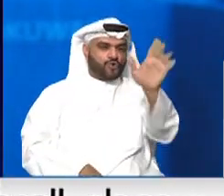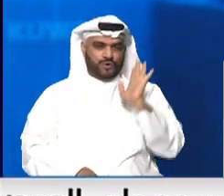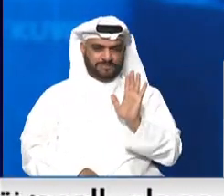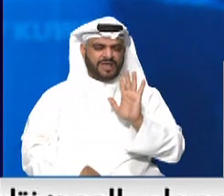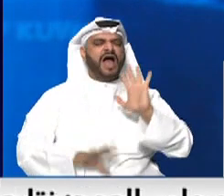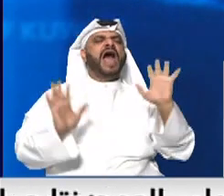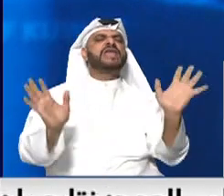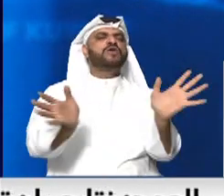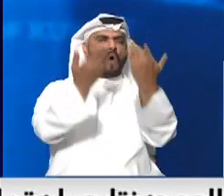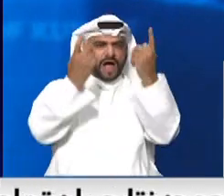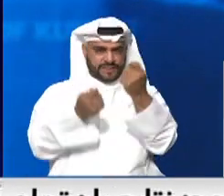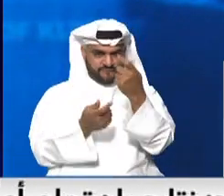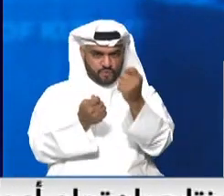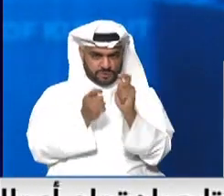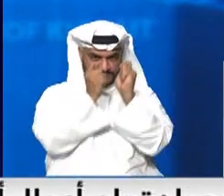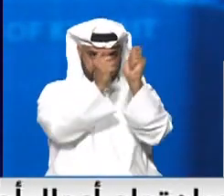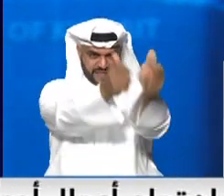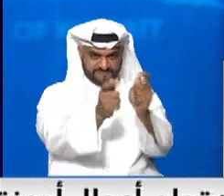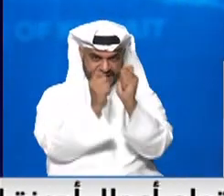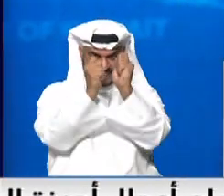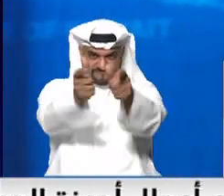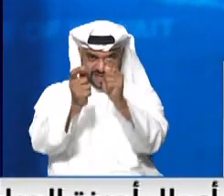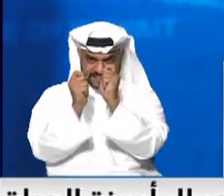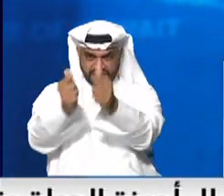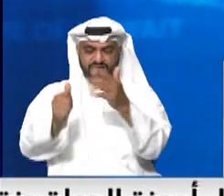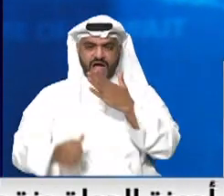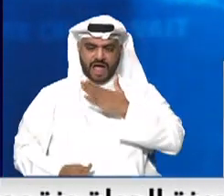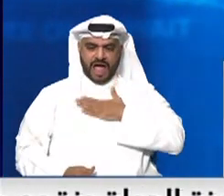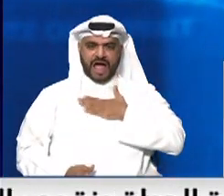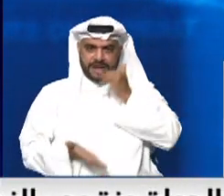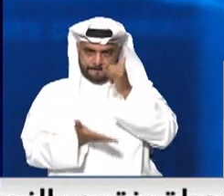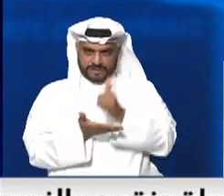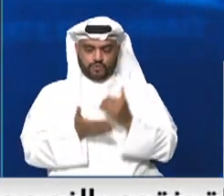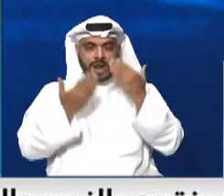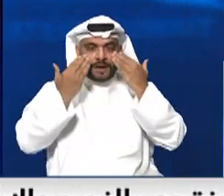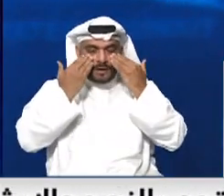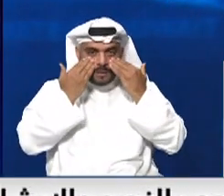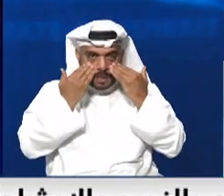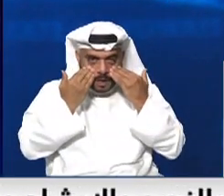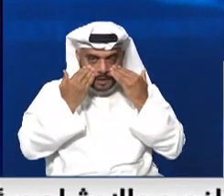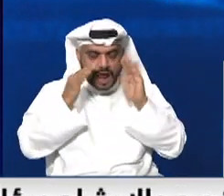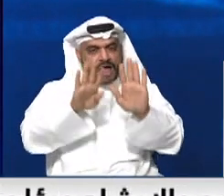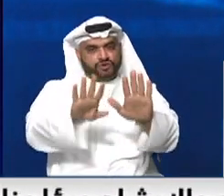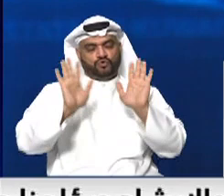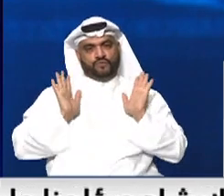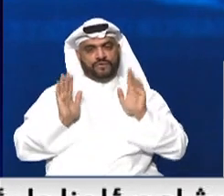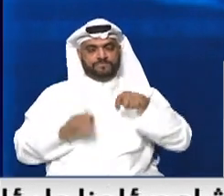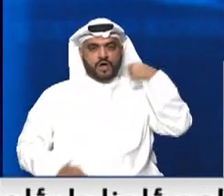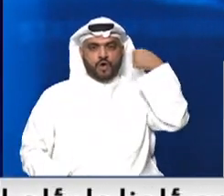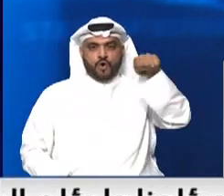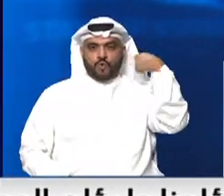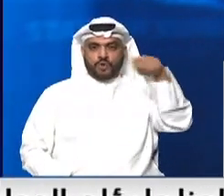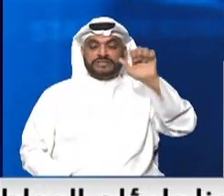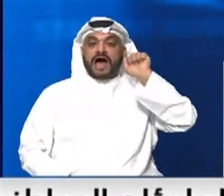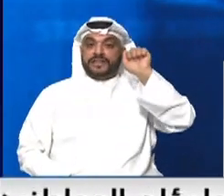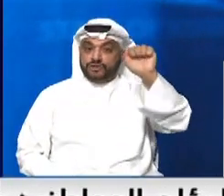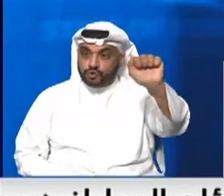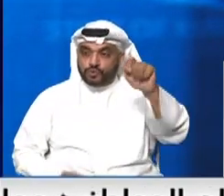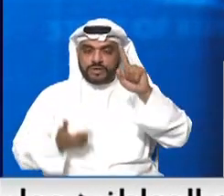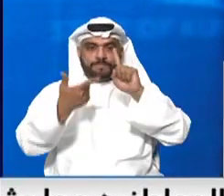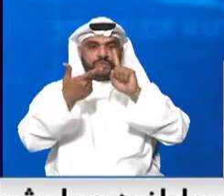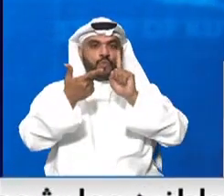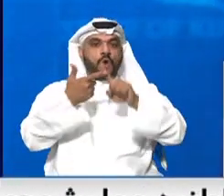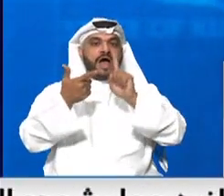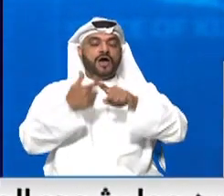جميعا. الاجراءات احنا نتكلم عن اجراءات بين جهات حكوميه وهي وزاره الشؤون ووزاره العدل المتمثله في